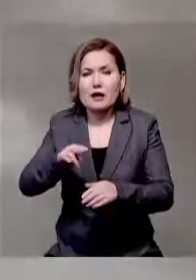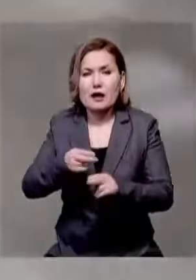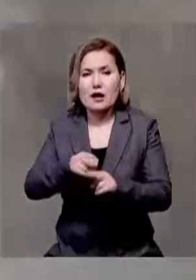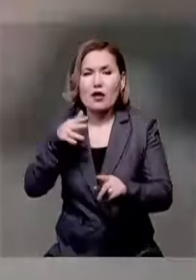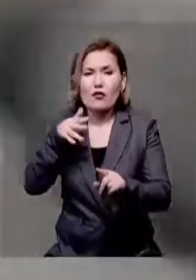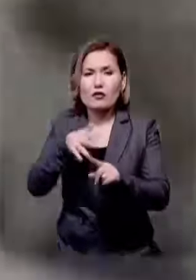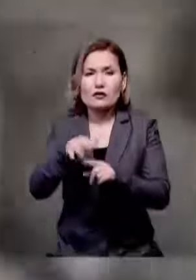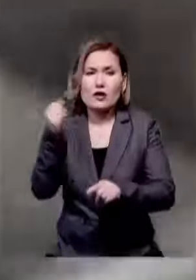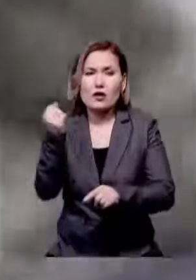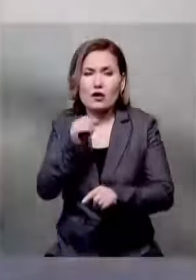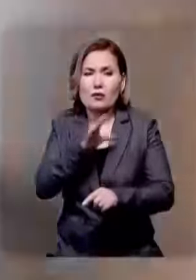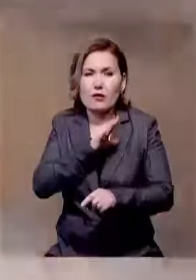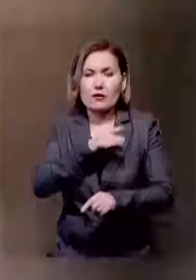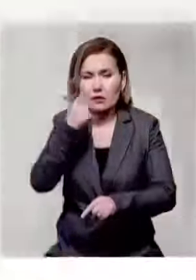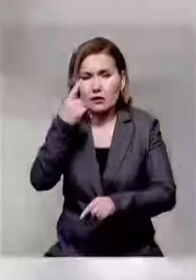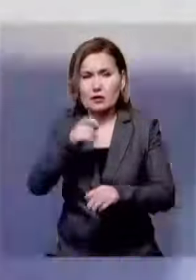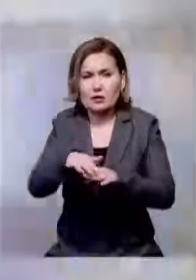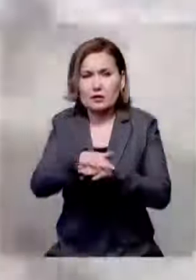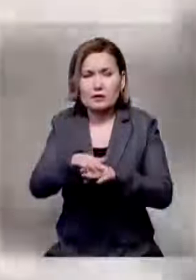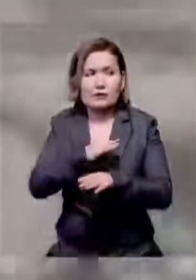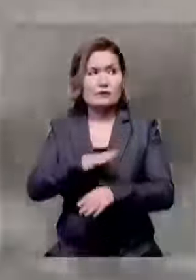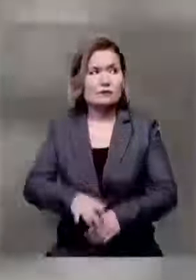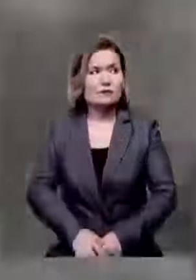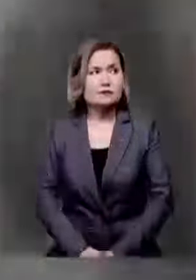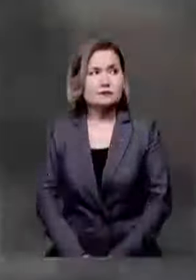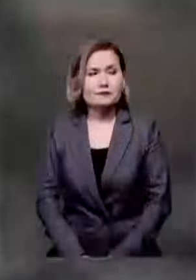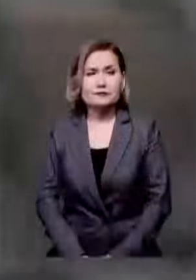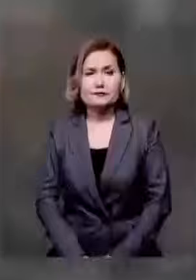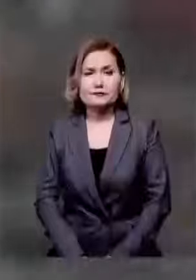қарымта соққының ауыр болатынын ескерткен еді.